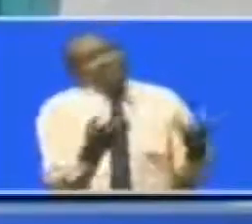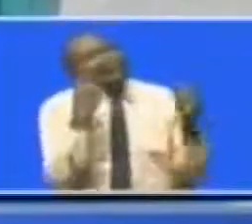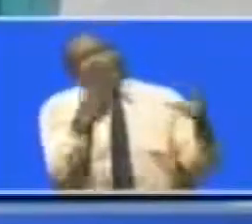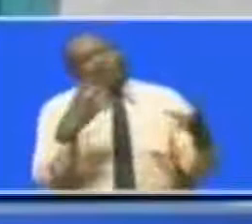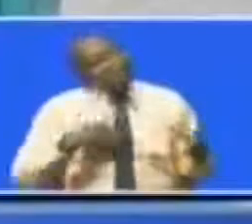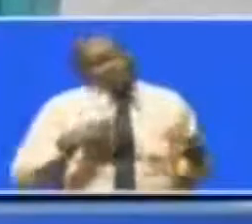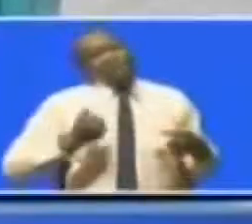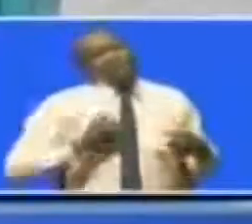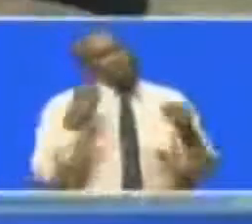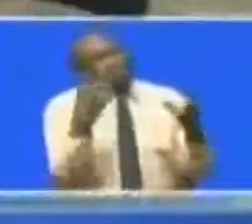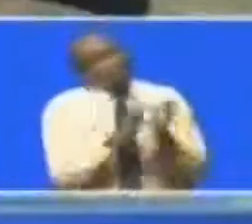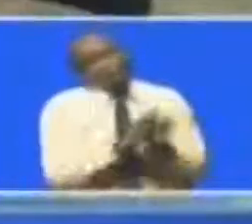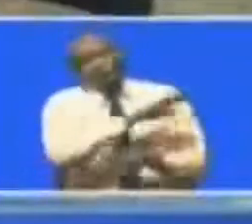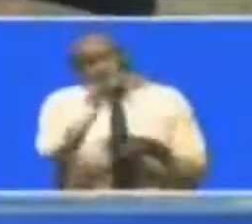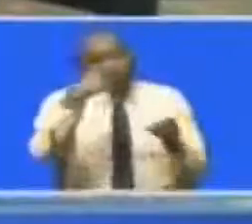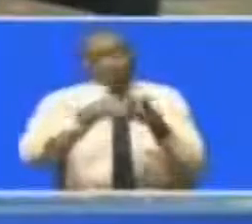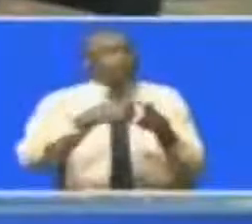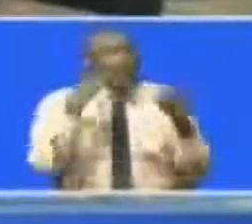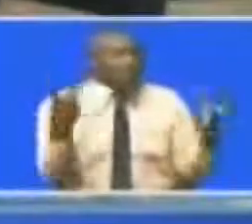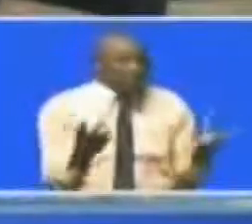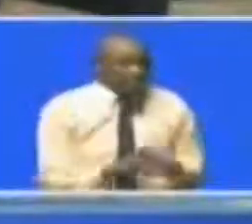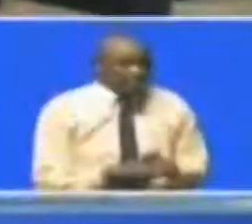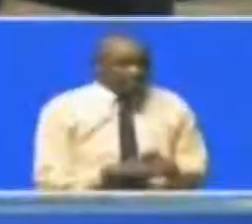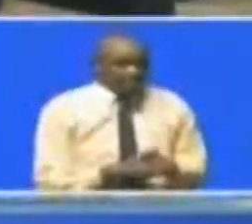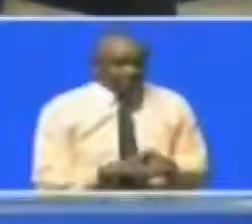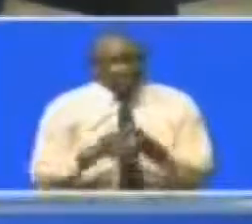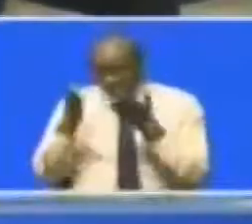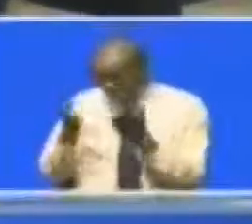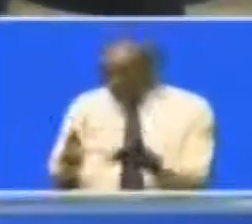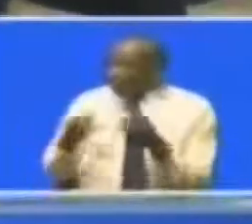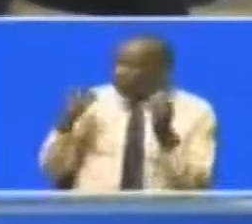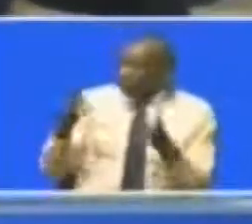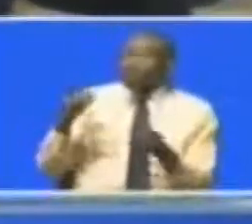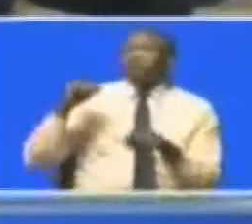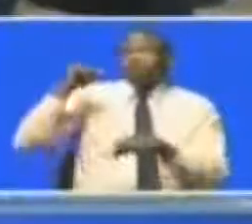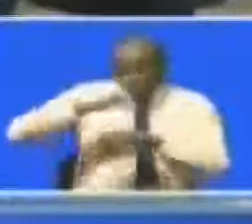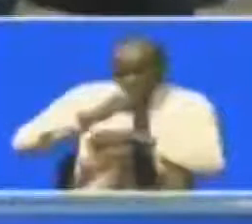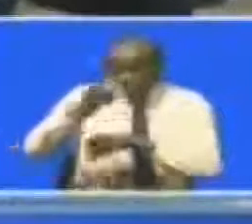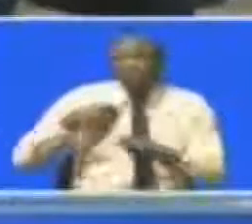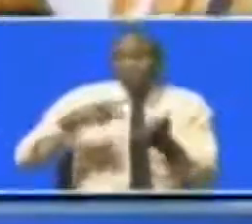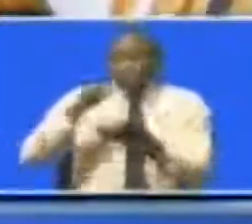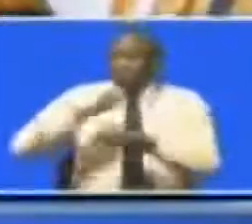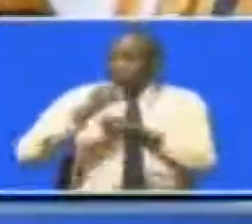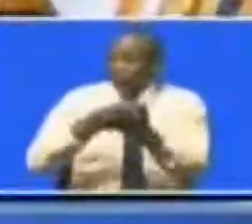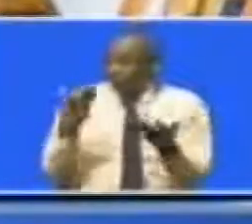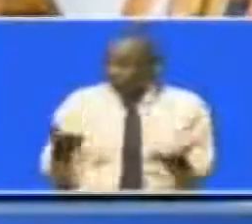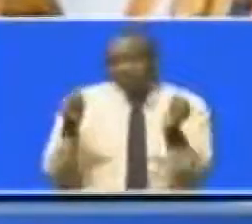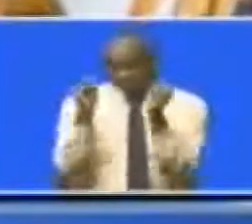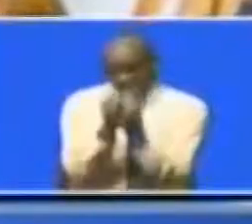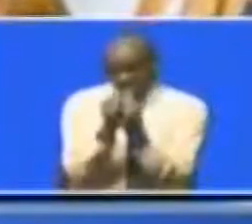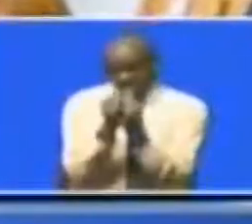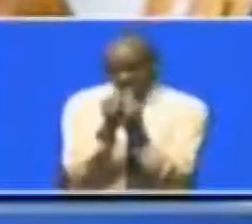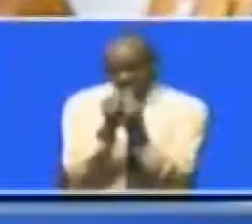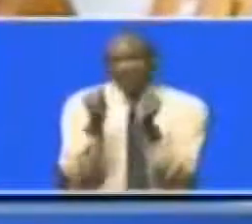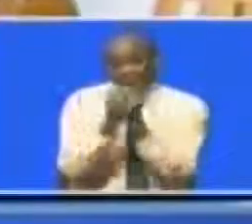wangapi, wasichana wote pamoja mmewafikia kama wangapi hivi? Sasa hii wale ambao wako shule ambao tunawalipia karo ni 10. Mm-hmm. Ni